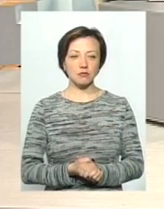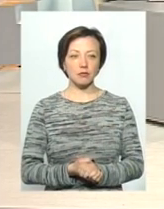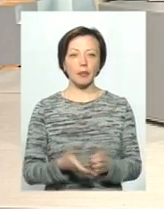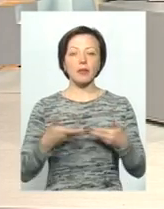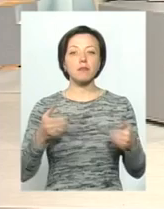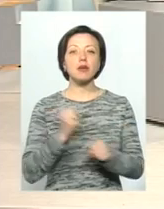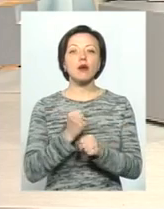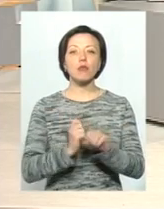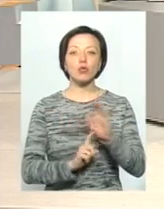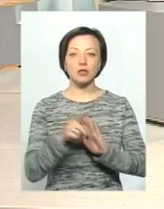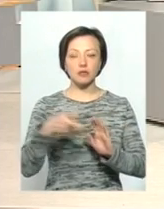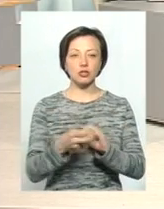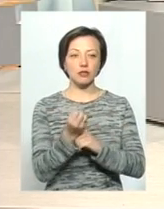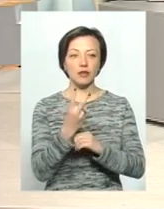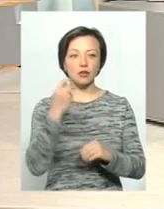працюємо з